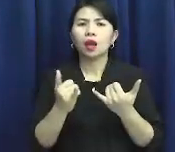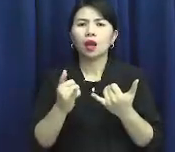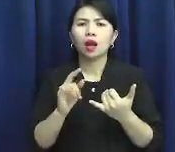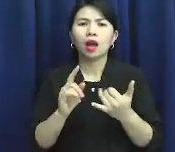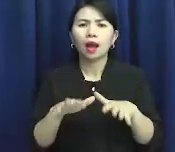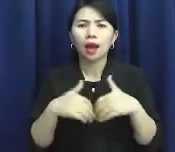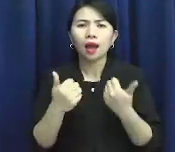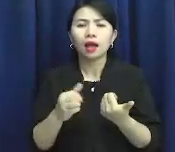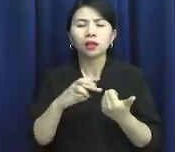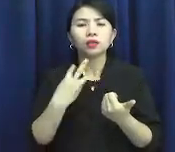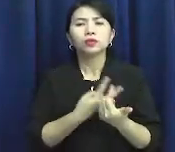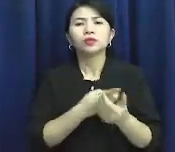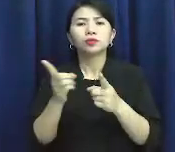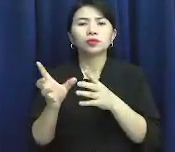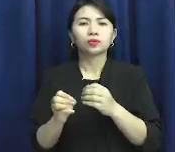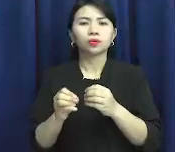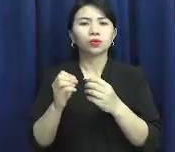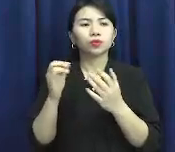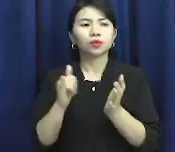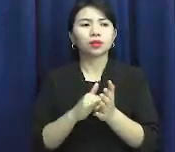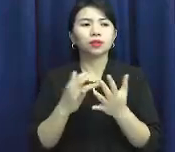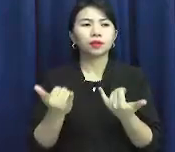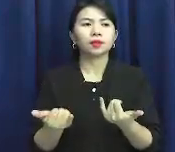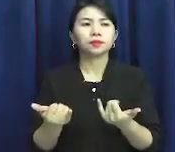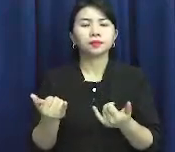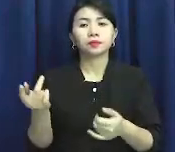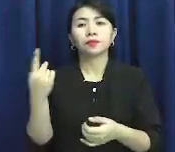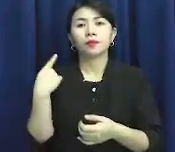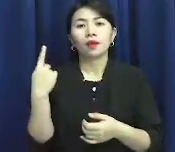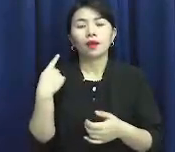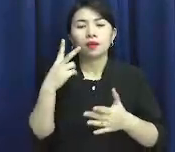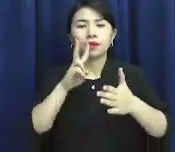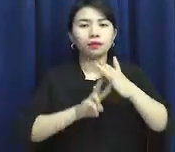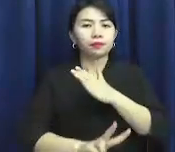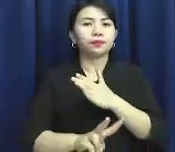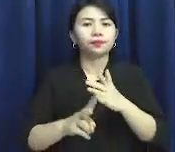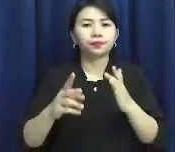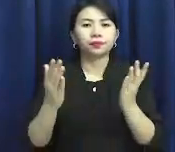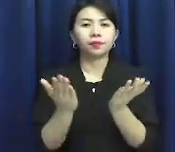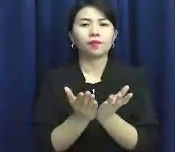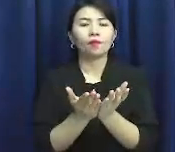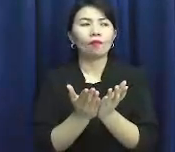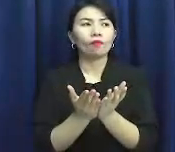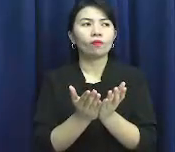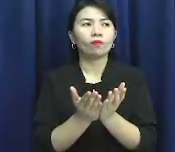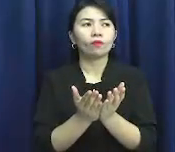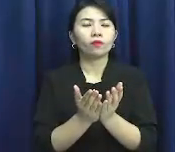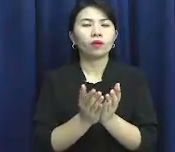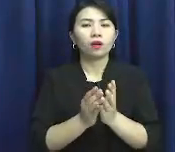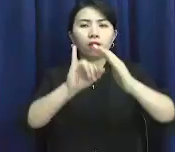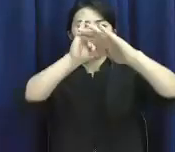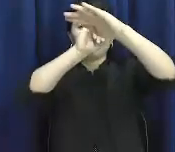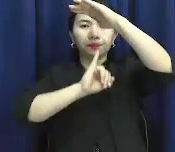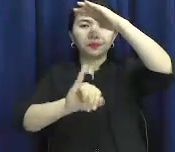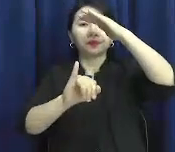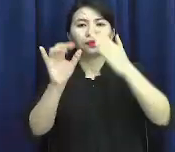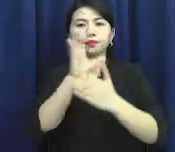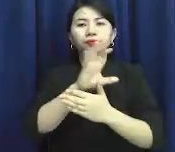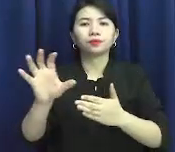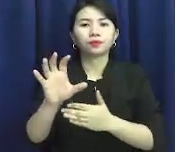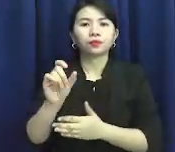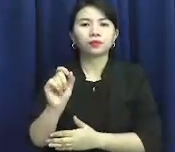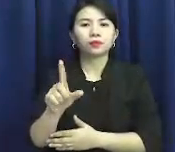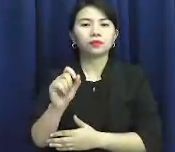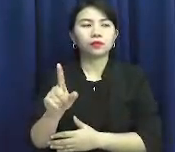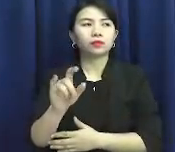yan? Alright? Paano ninyo gagawin yan? Now, there's a passage here in the book of Isaiah chapter 11. Alright?